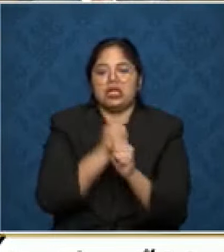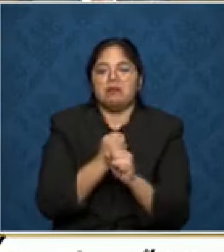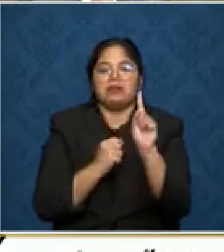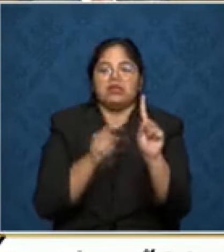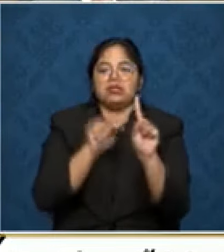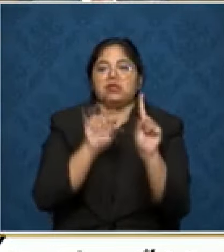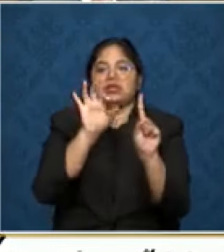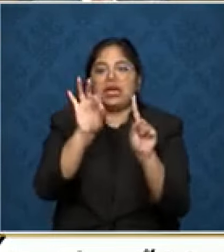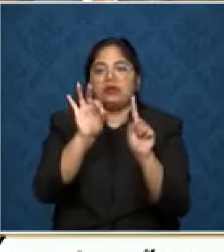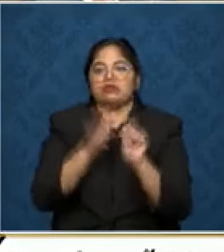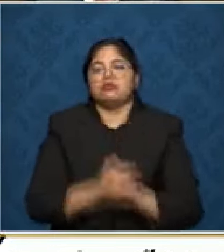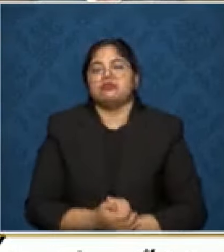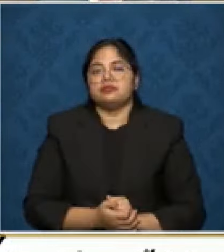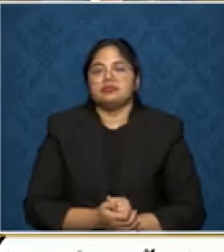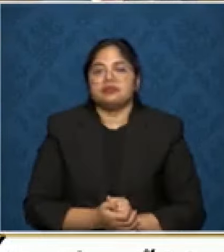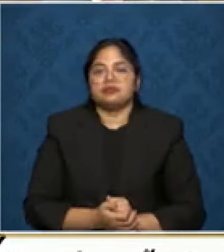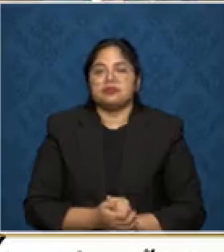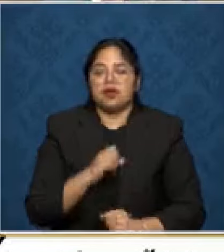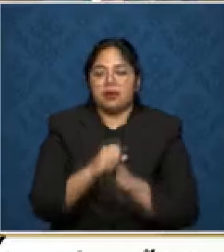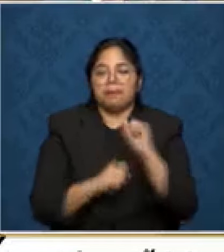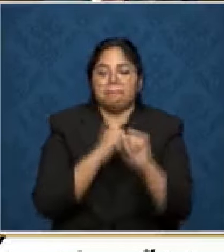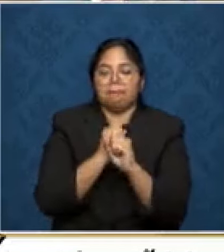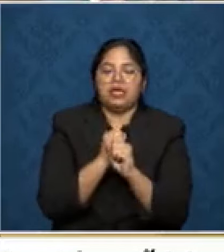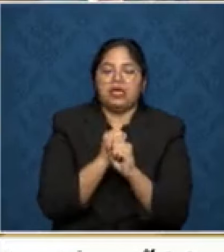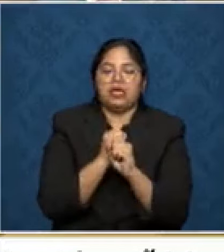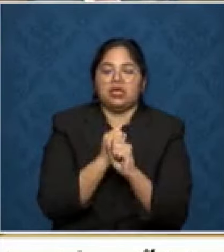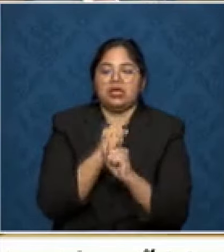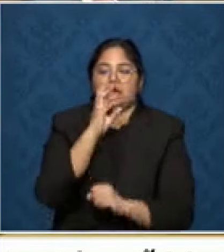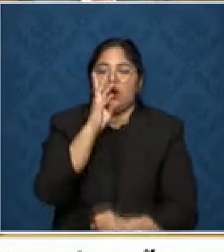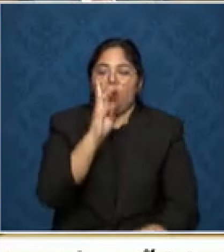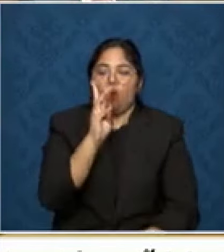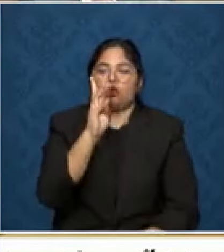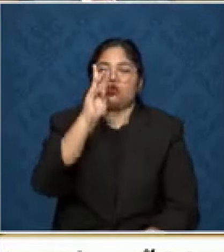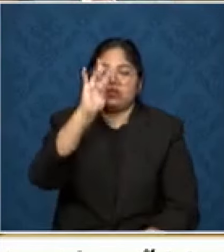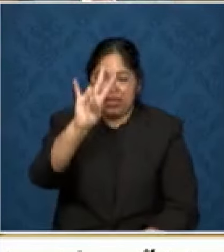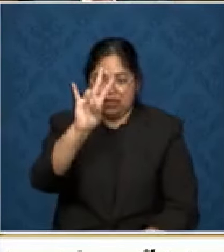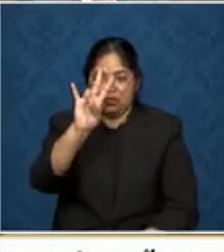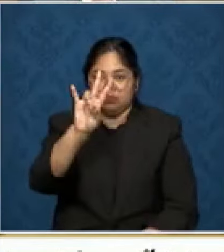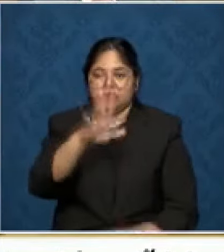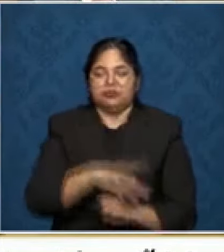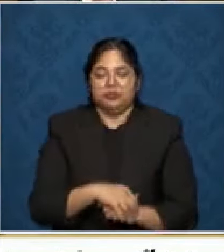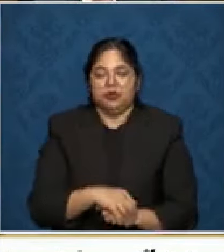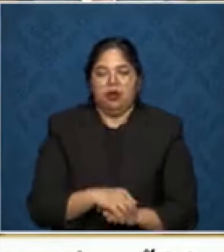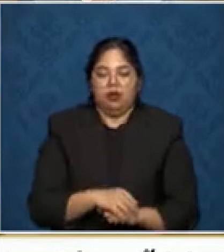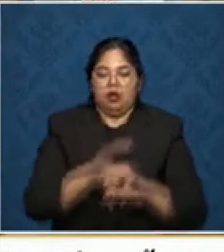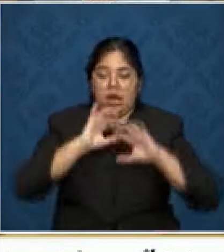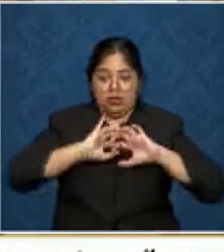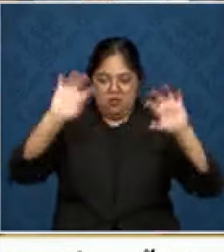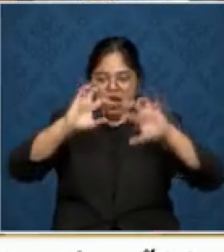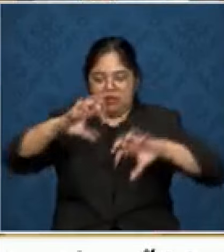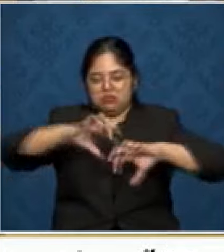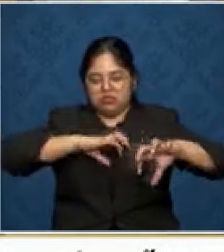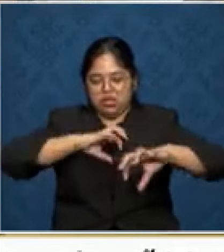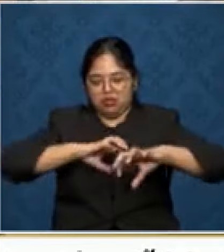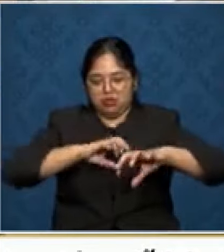1.9ปี 67ทั้งปีภายใต้รัฐบาลนี้ถ้าบริหารครบ